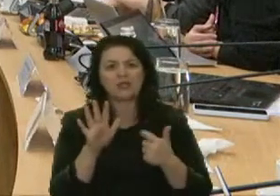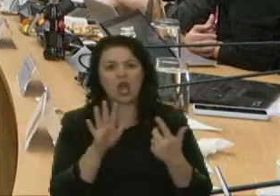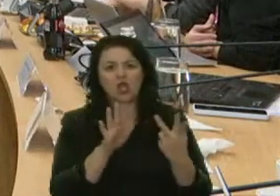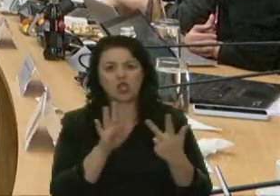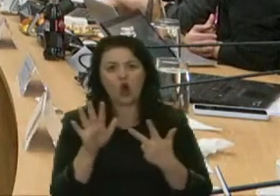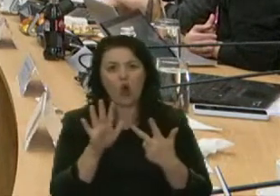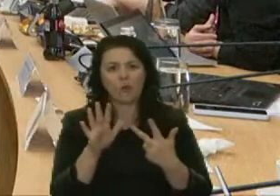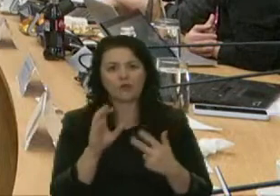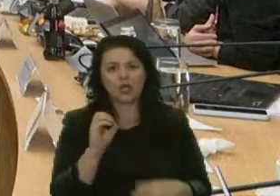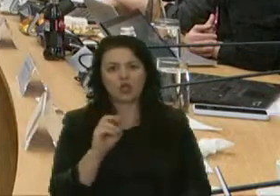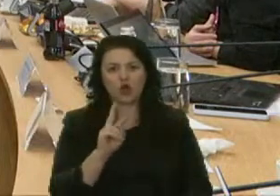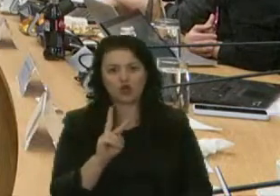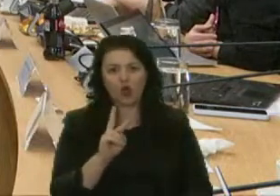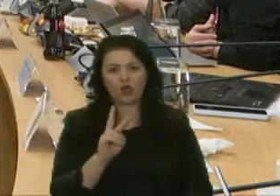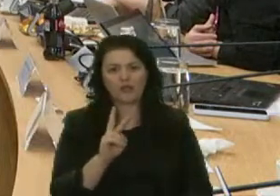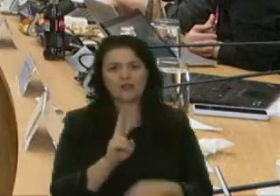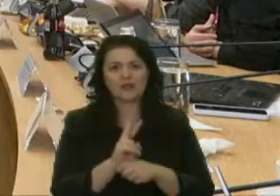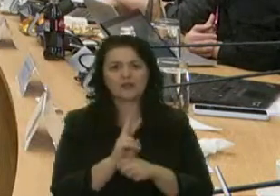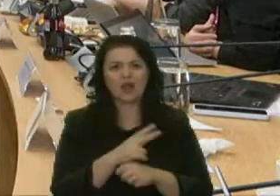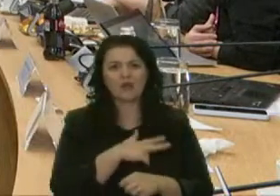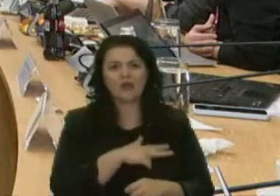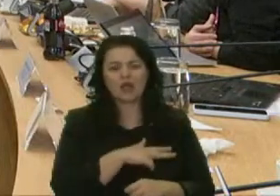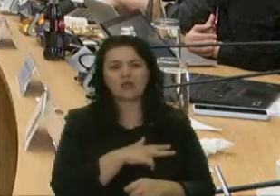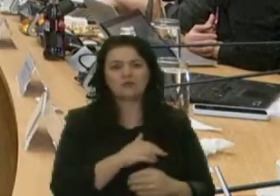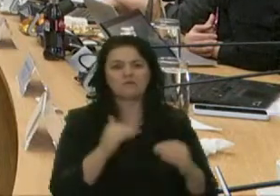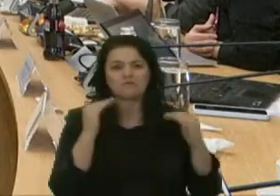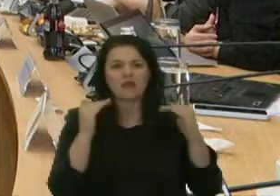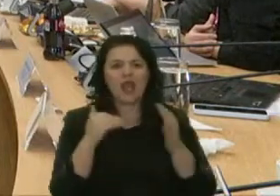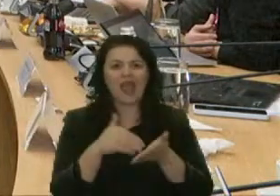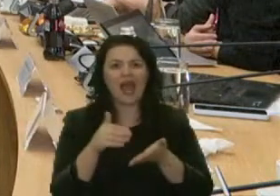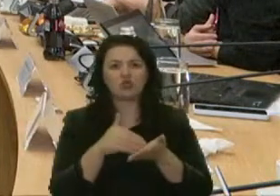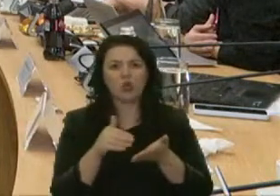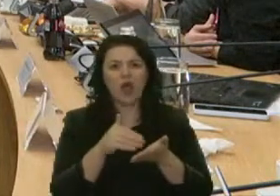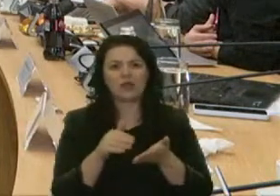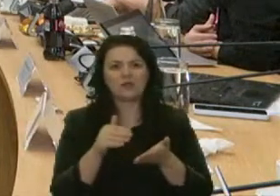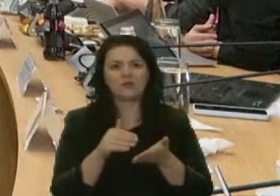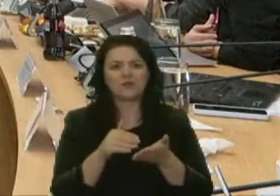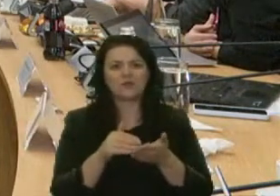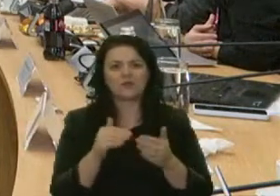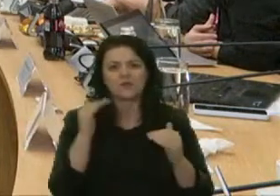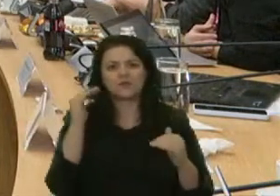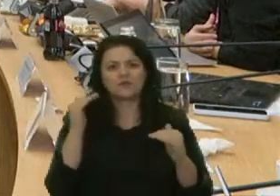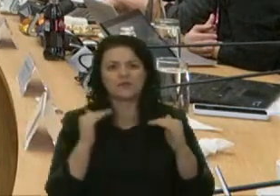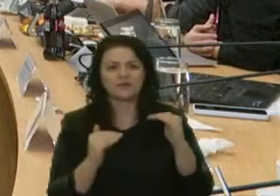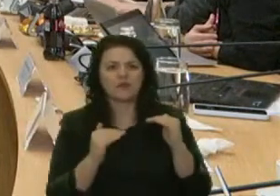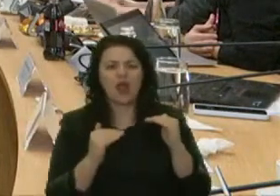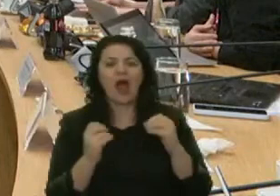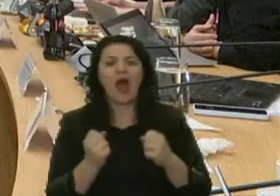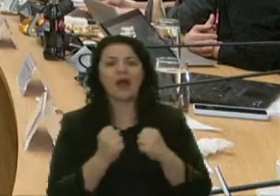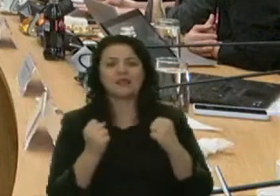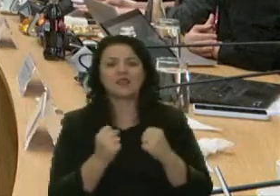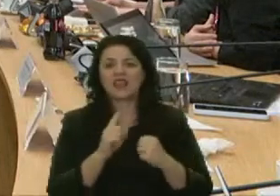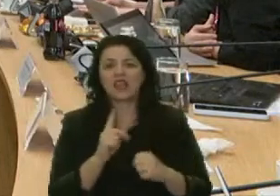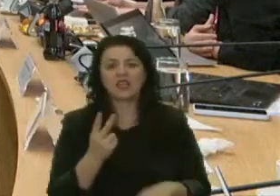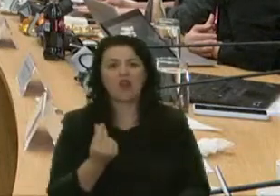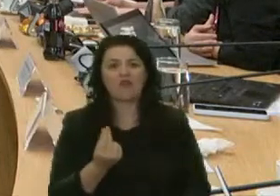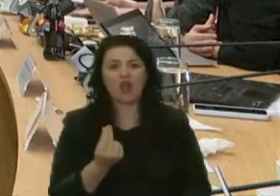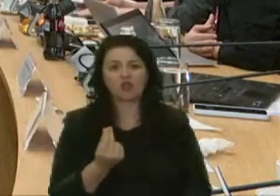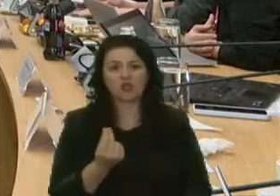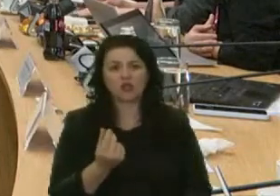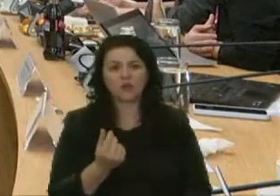a asigurări Asistență Socială titlul 70 cheltuieli de capital titlul 71 active nefinanciare